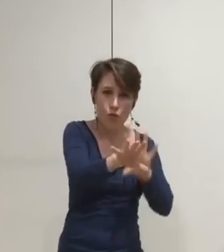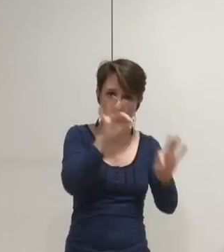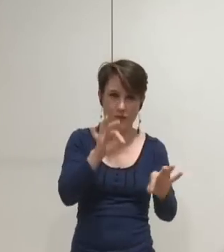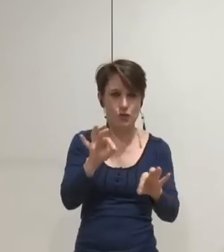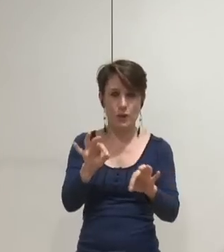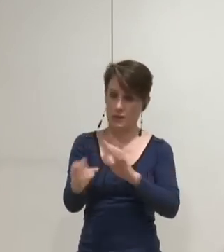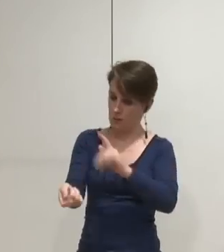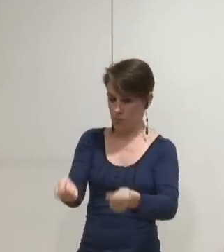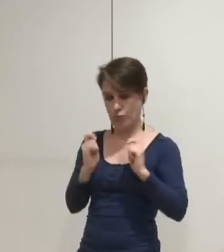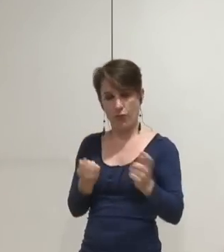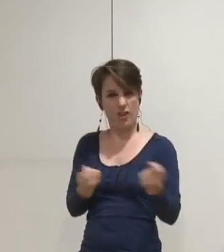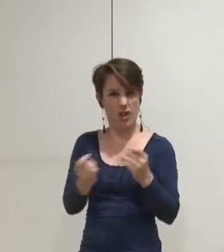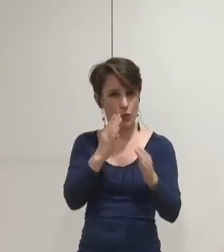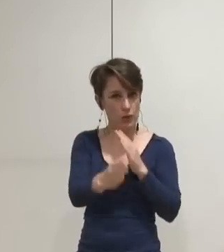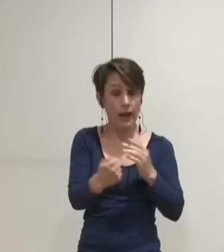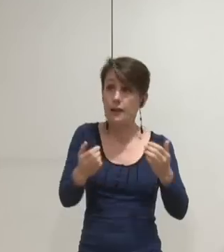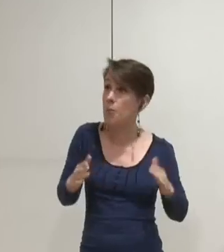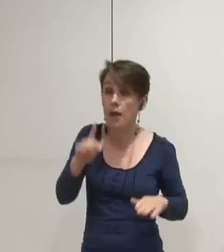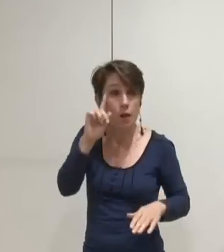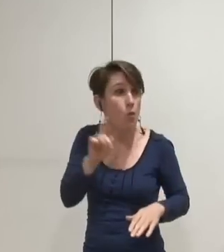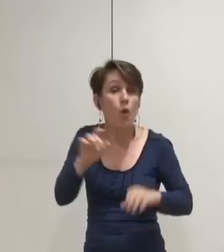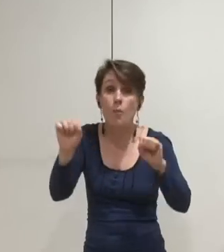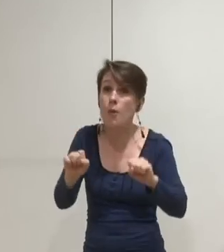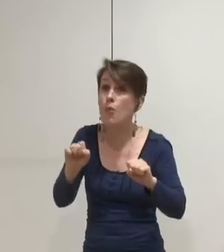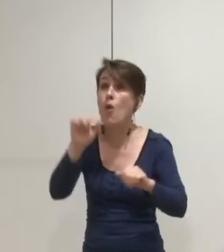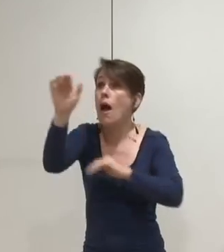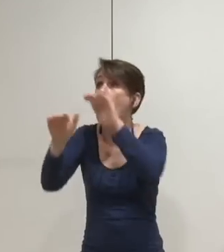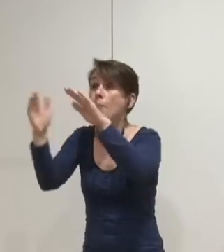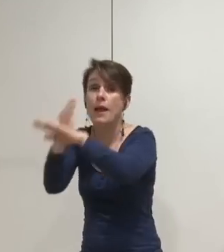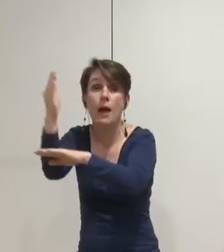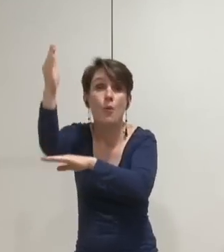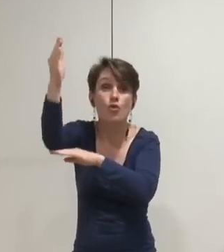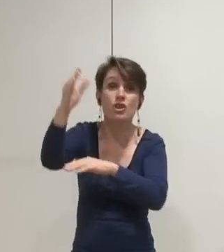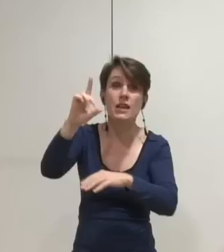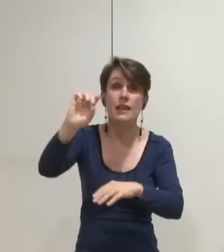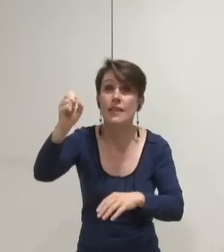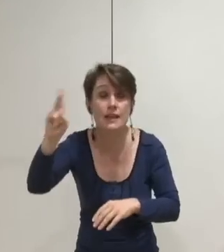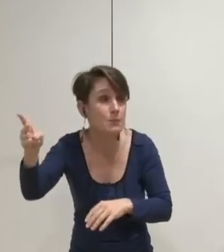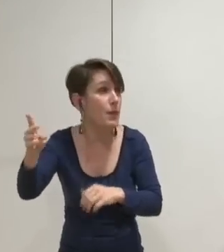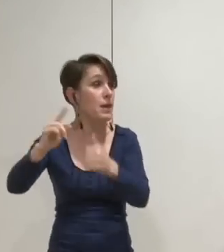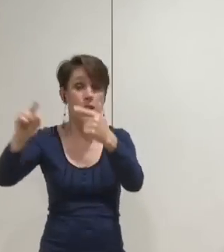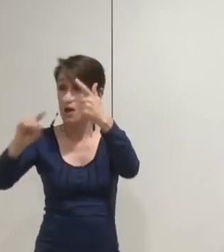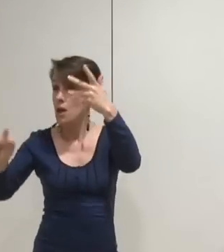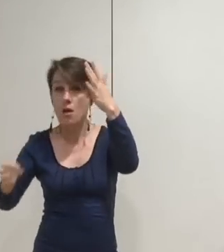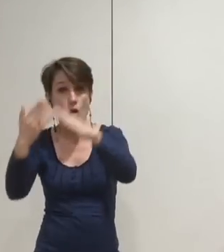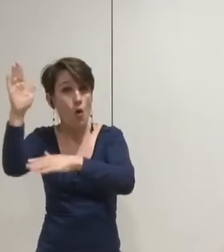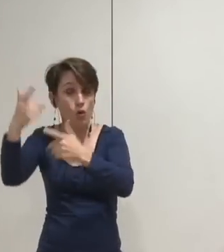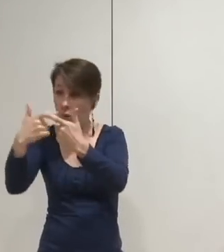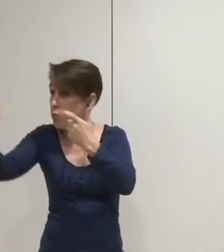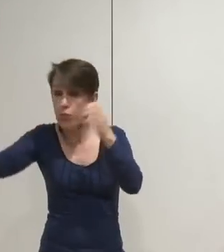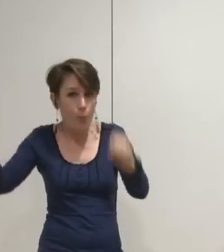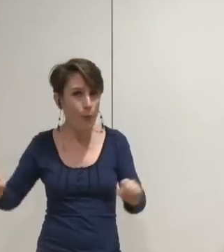appartient mais vous aviez aussi la possibilité de lancer un appel à projet une DSP tout ce que vous voulez donc il y